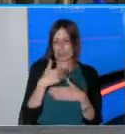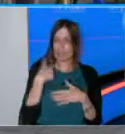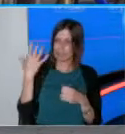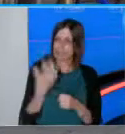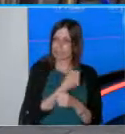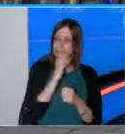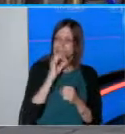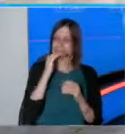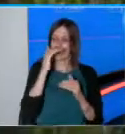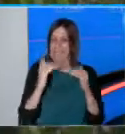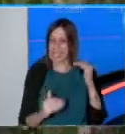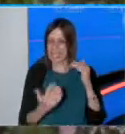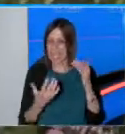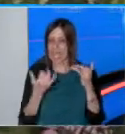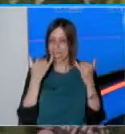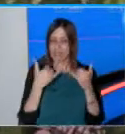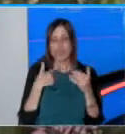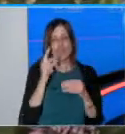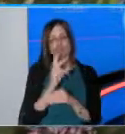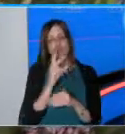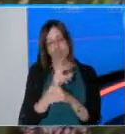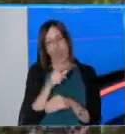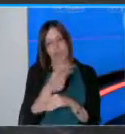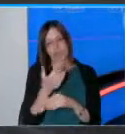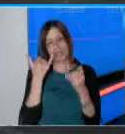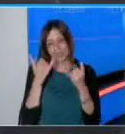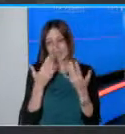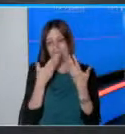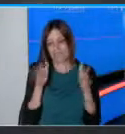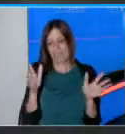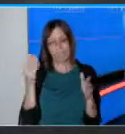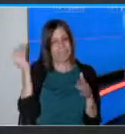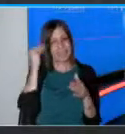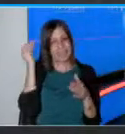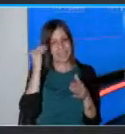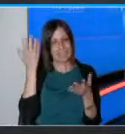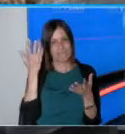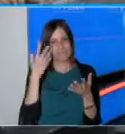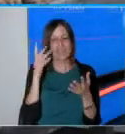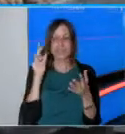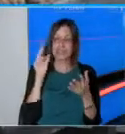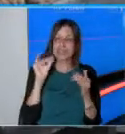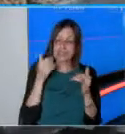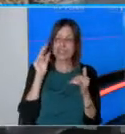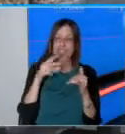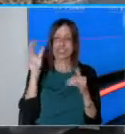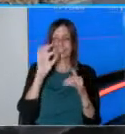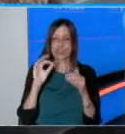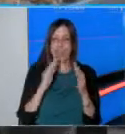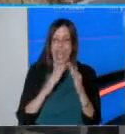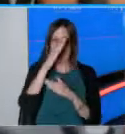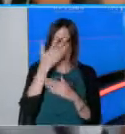של באמת ירידה. בואו נשמור עליהם. עכשיו נפתחים הבתי ספר. כן יש סיכון לעלייה